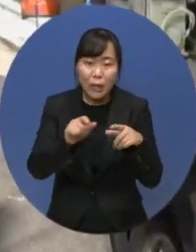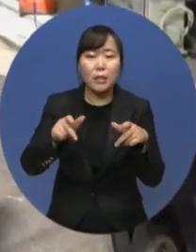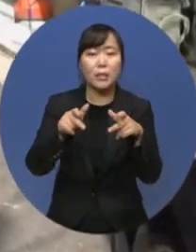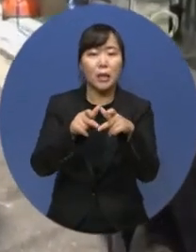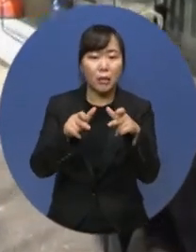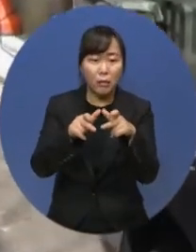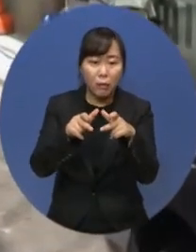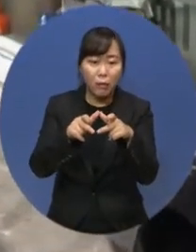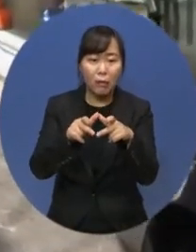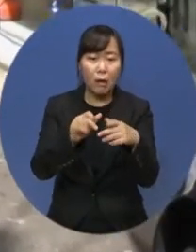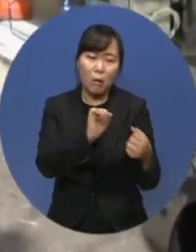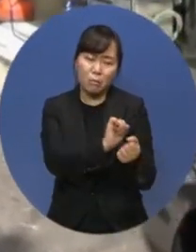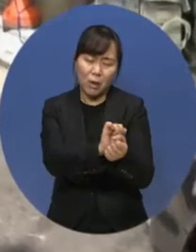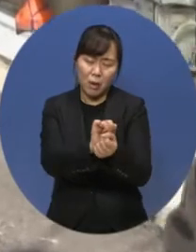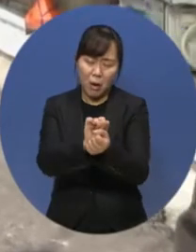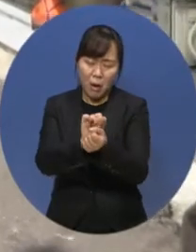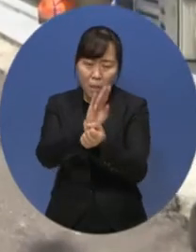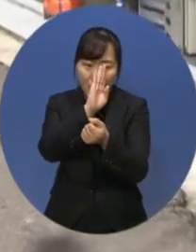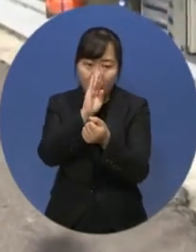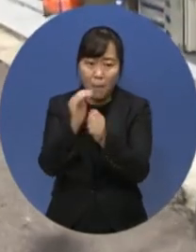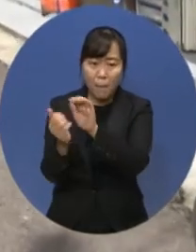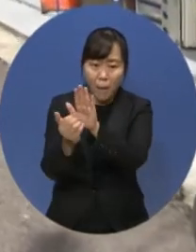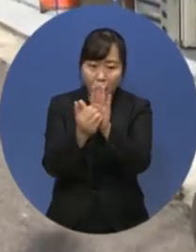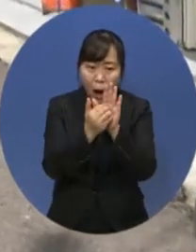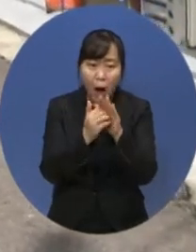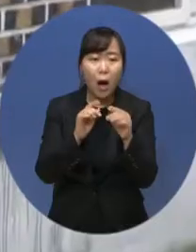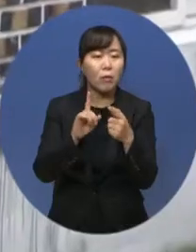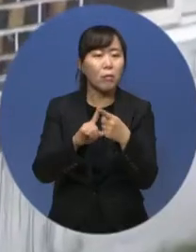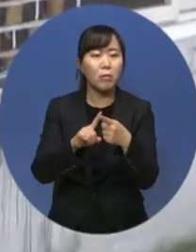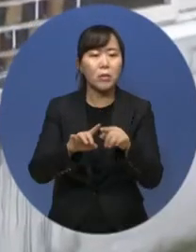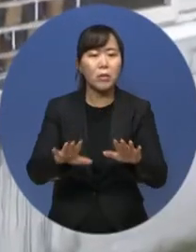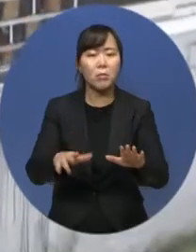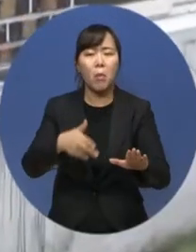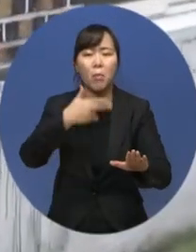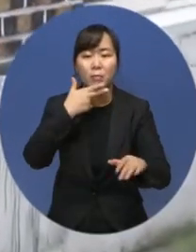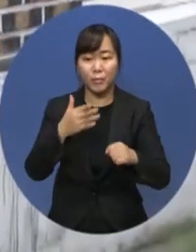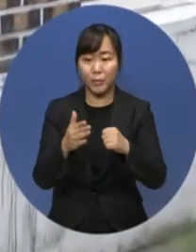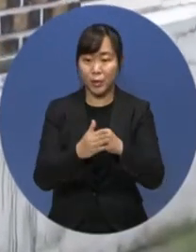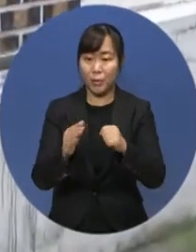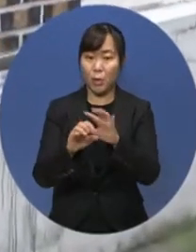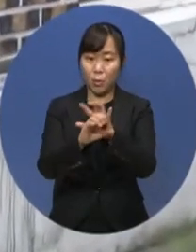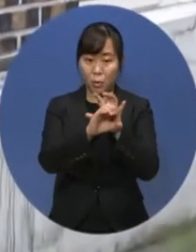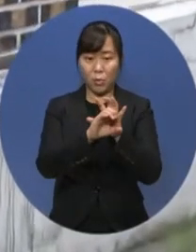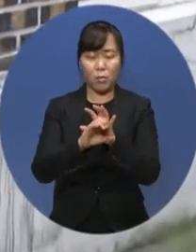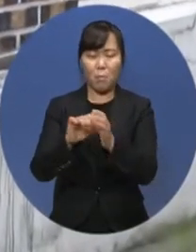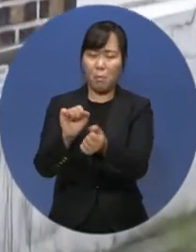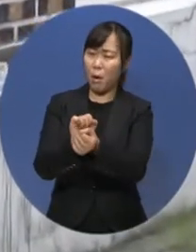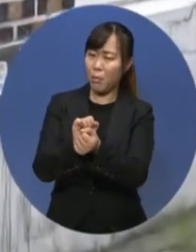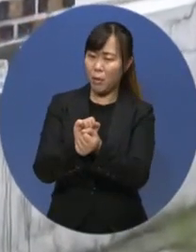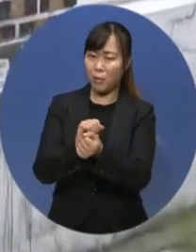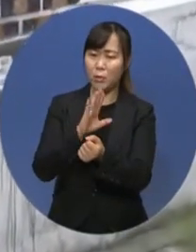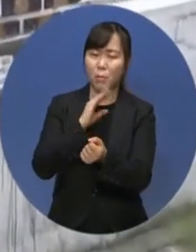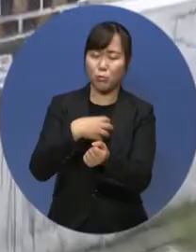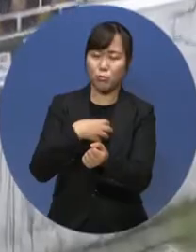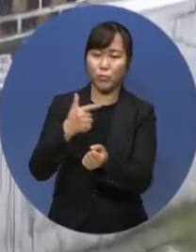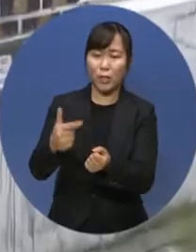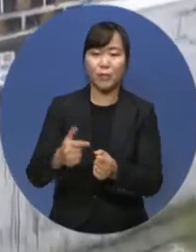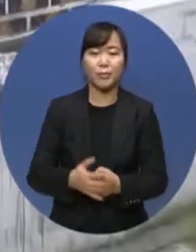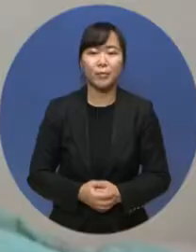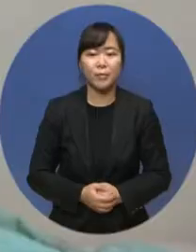장애인들은 전염병 감염 예방 방역 소독이 전혀 실시되지 않아 코로나19 감염에 두려워하고